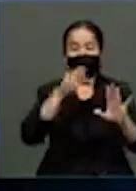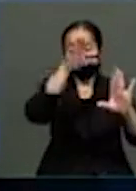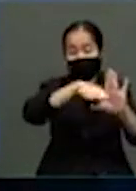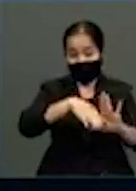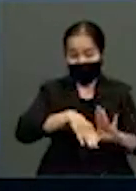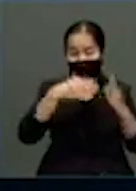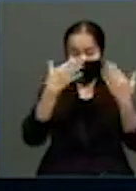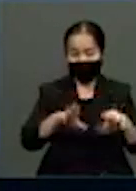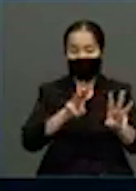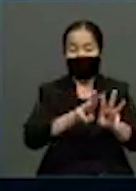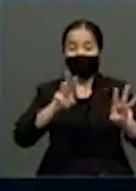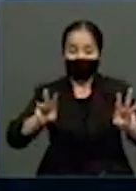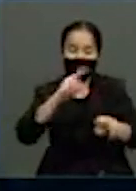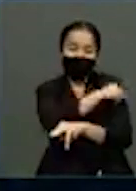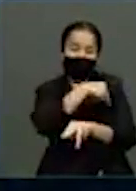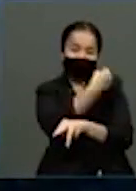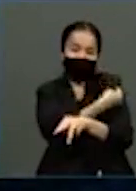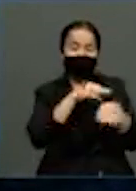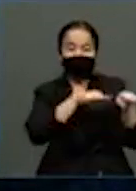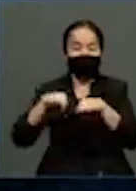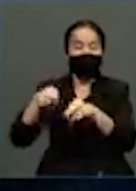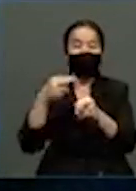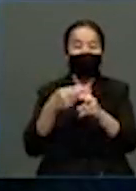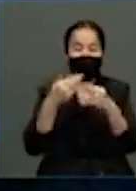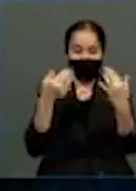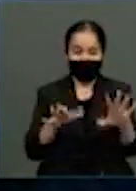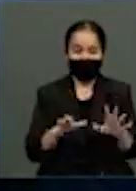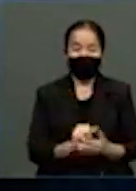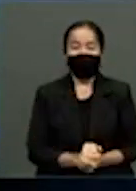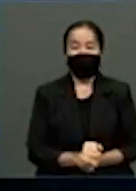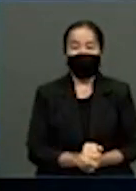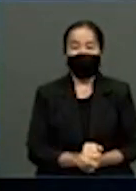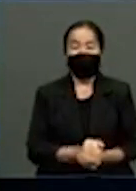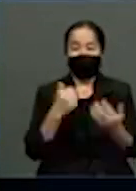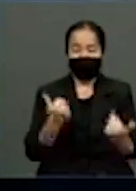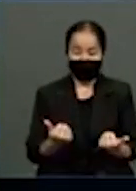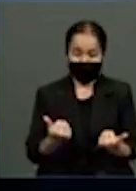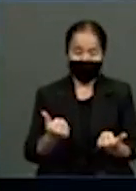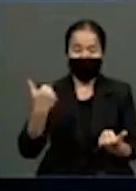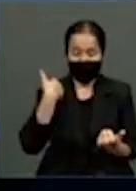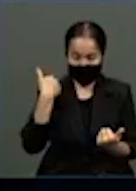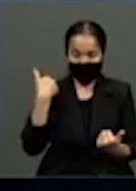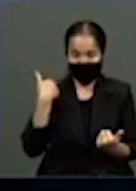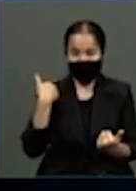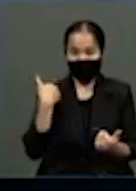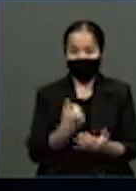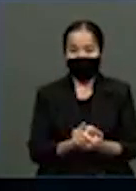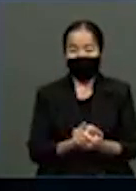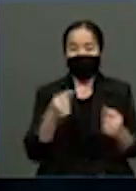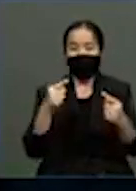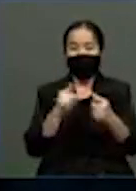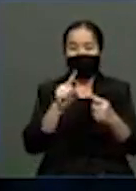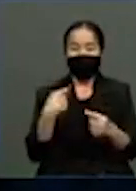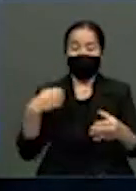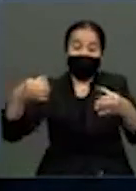นในรอบแรกๆที่ผ่านมานะครับก็ยังรองรับแล้วก็คงสิทธิ์ของทาง